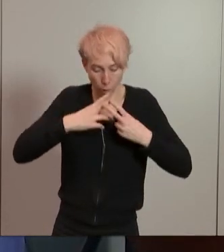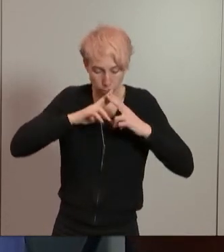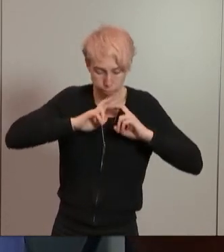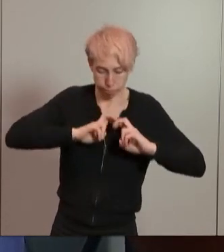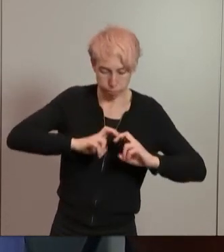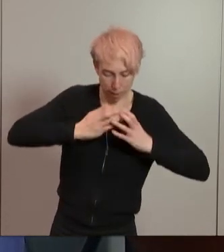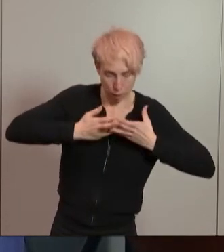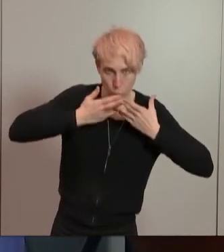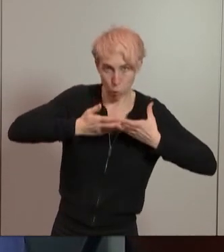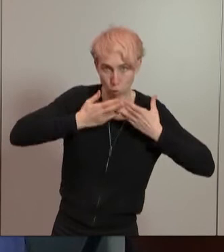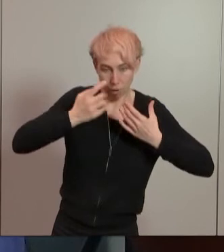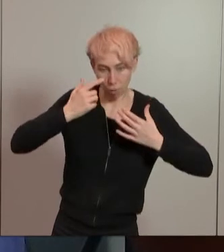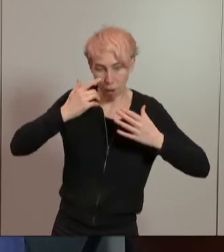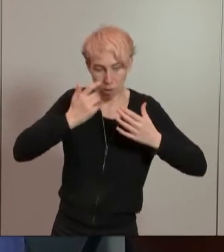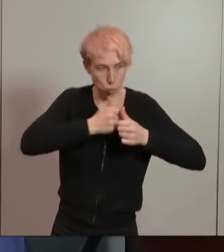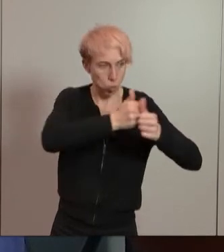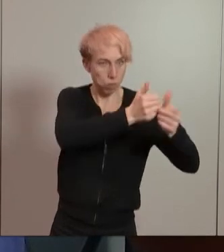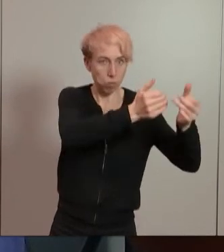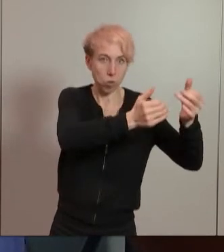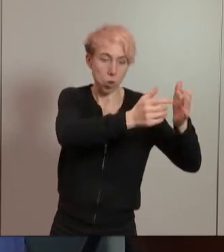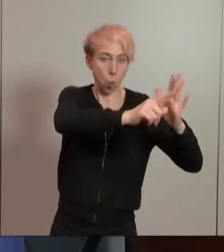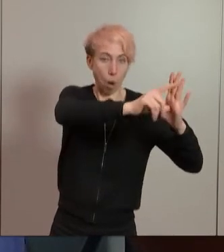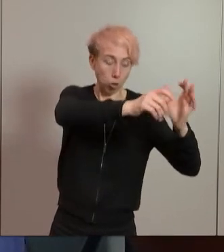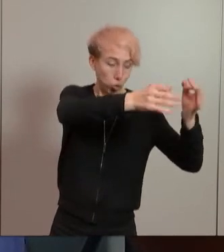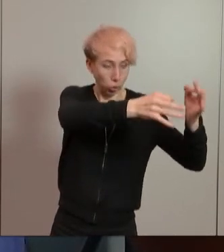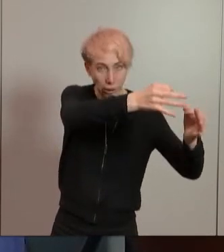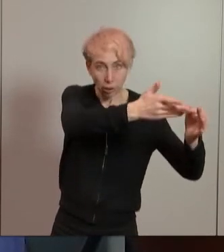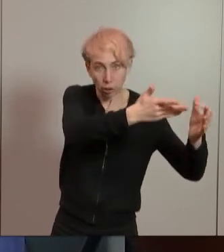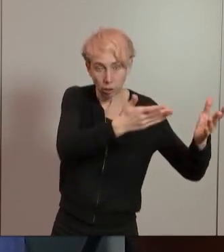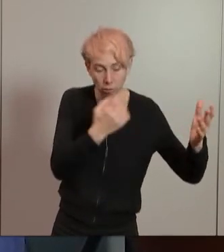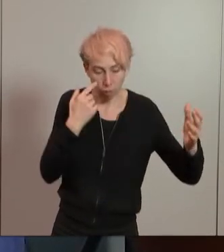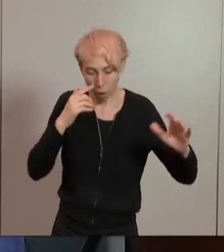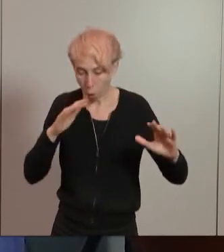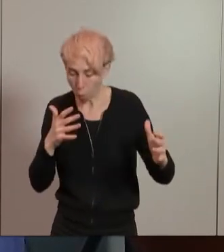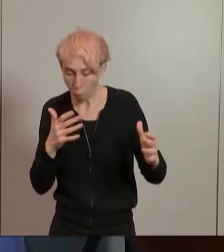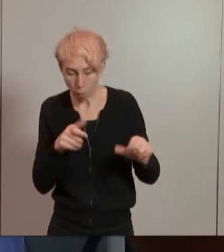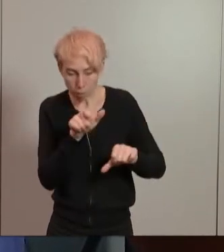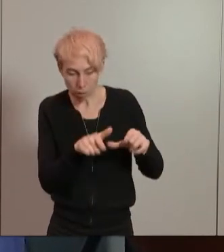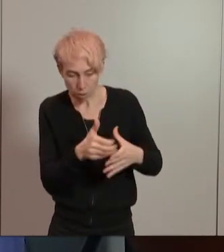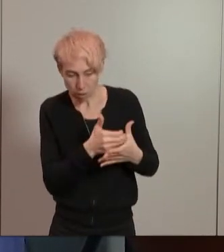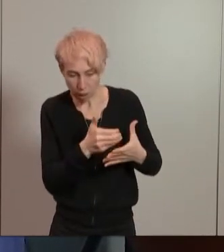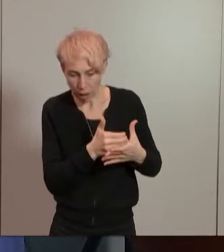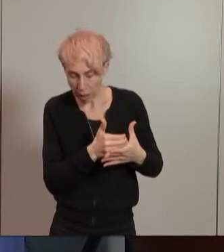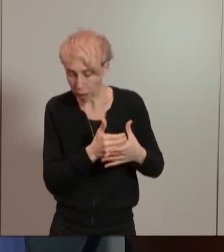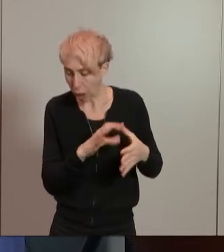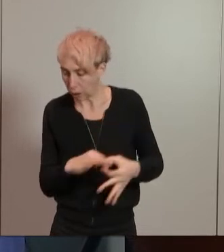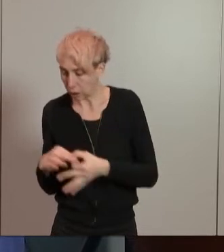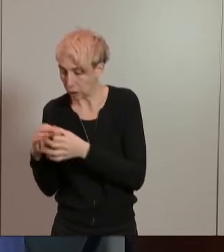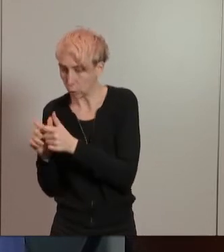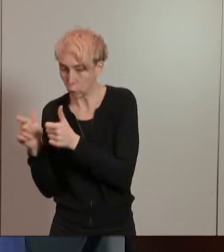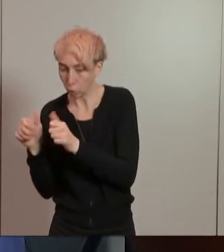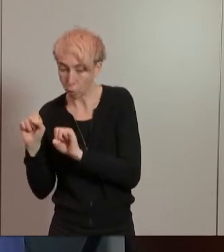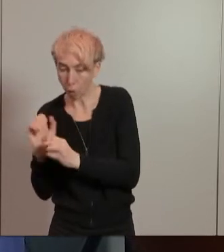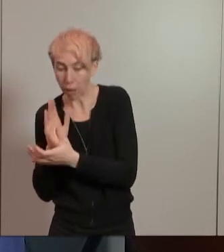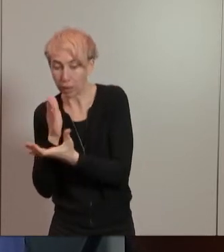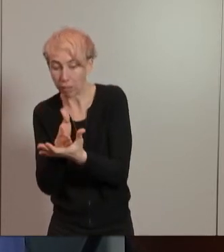la faisabilité juridique d'une collaboration, d'une coopération de personnel qui pourrait appartenir à une structure et qui pourrait intervenir